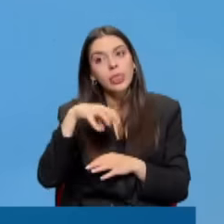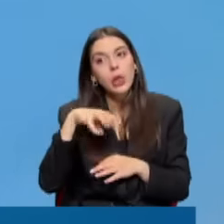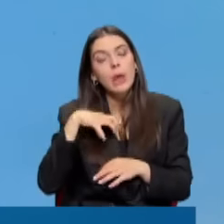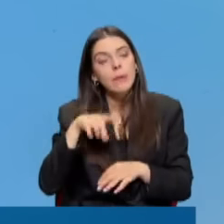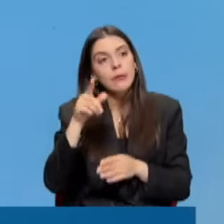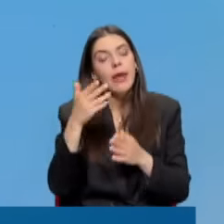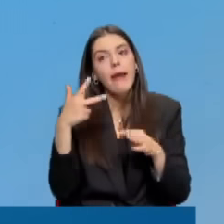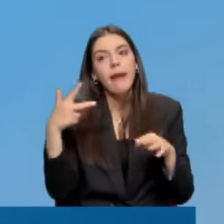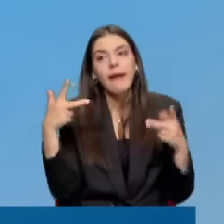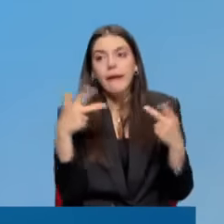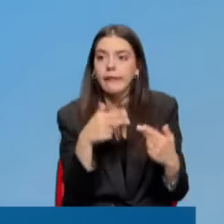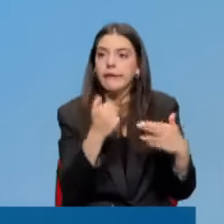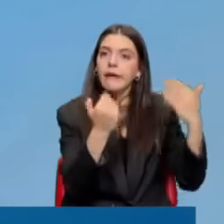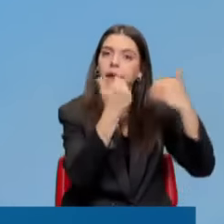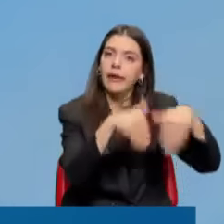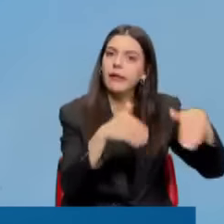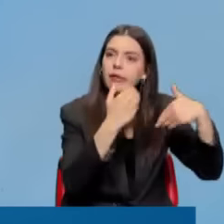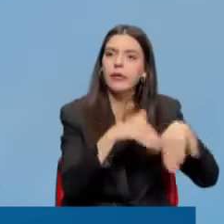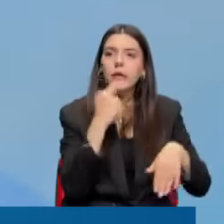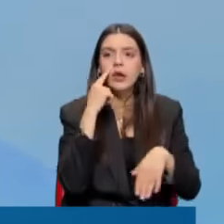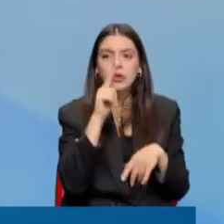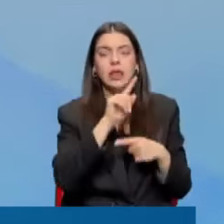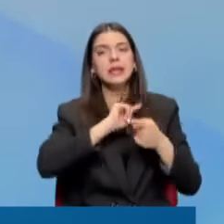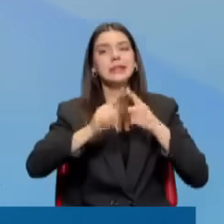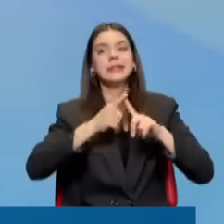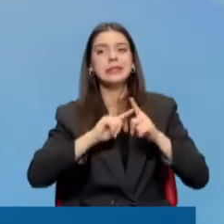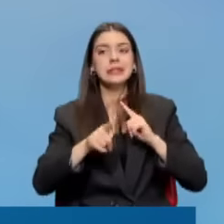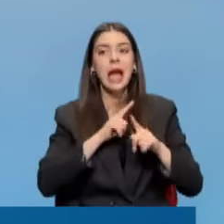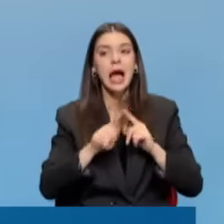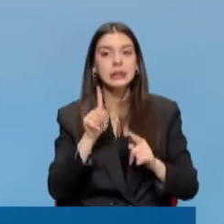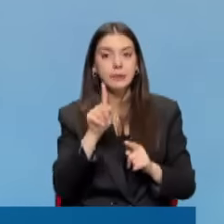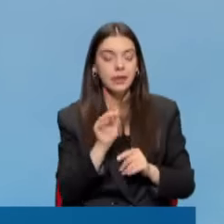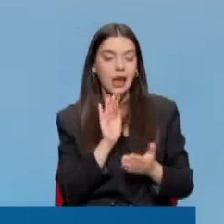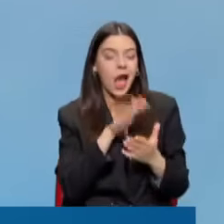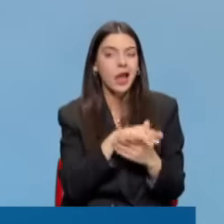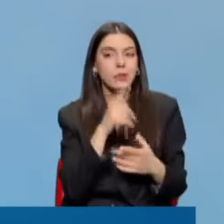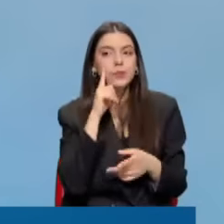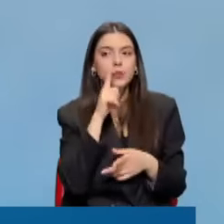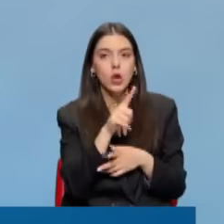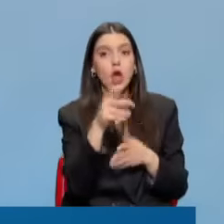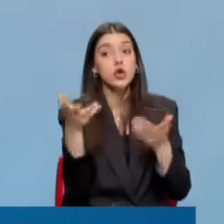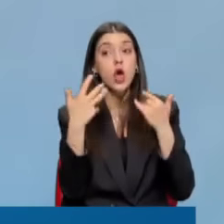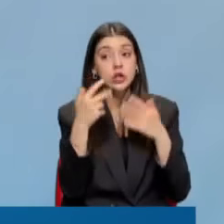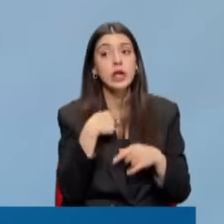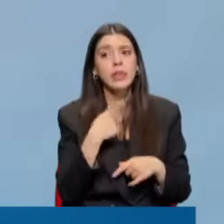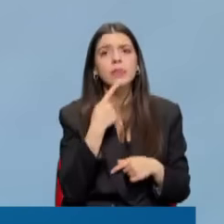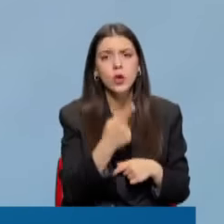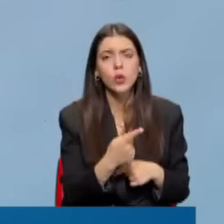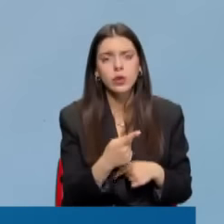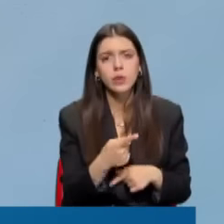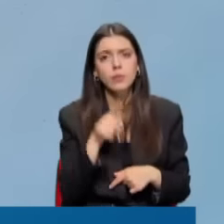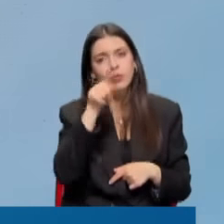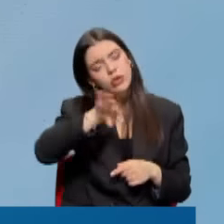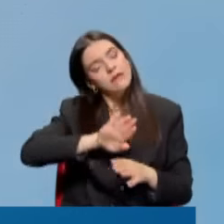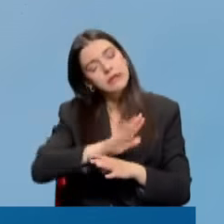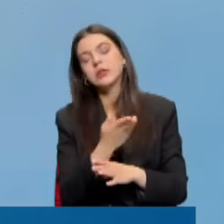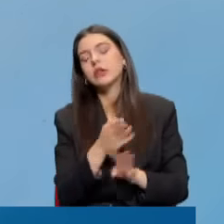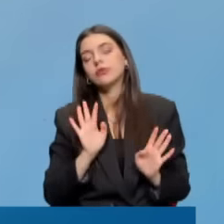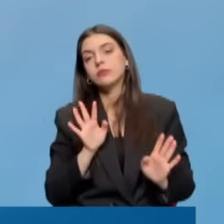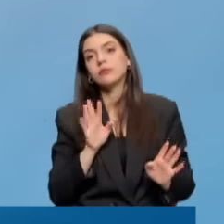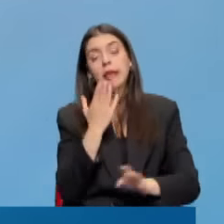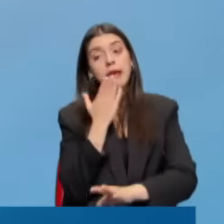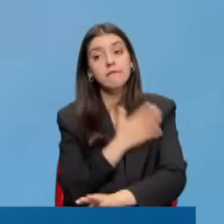engellemeleri kendilerine siyasi manevra ya da siyasi bir hamle olarak gören yöneticilere Diyorum ki bundan vazgeçin